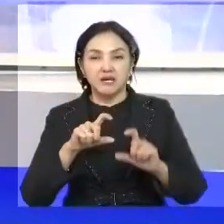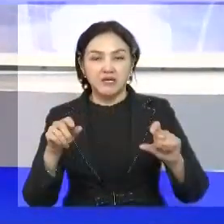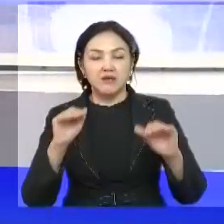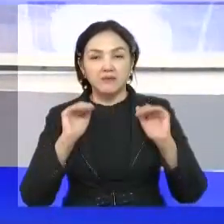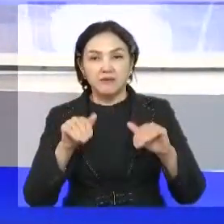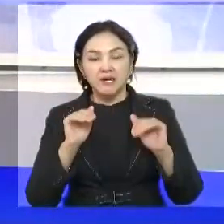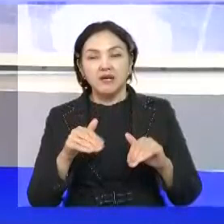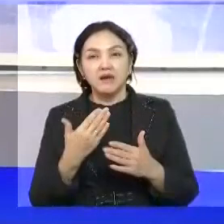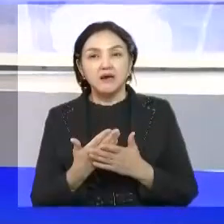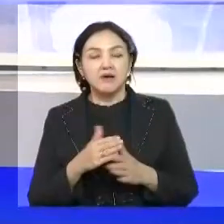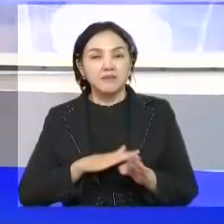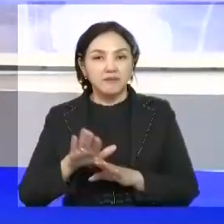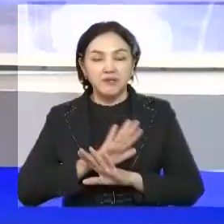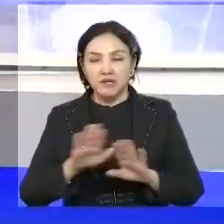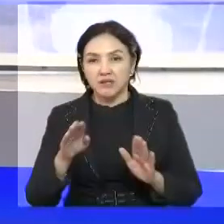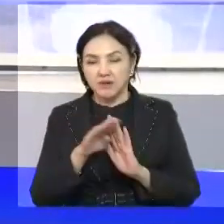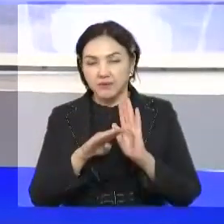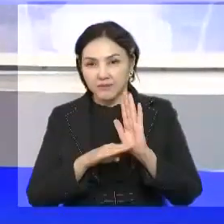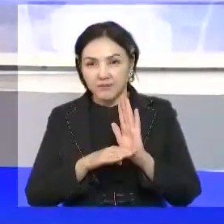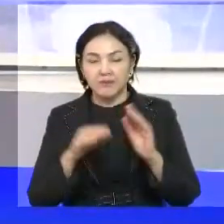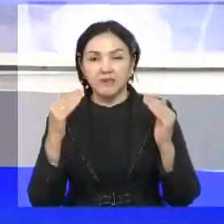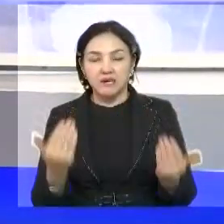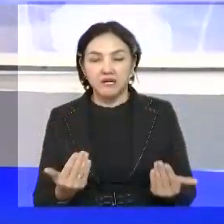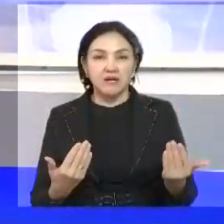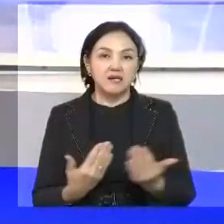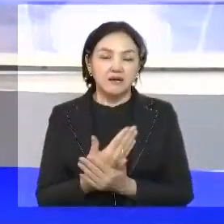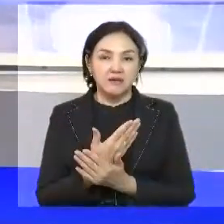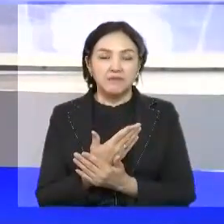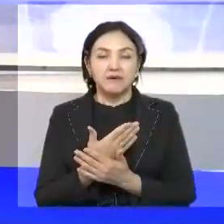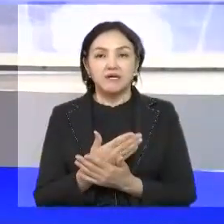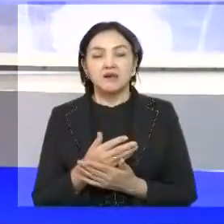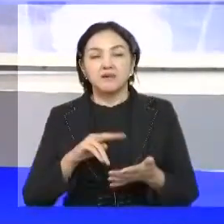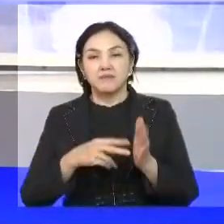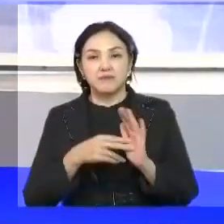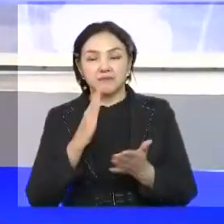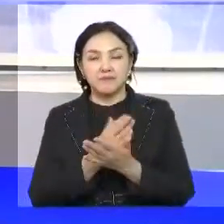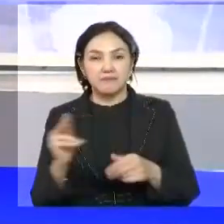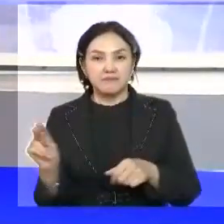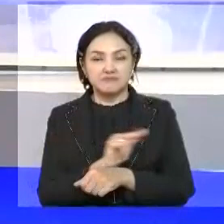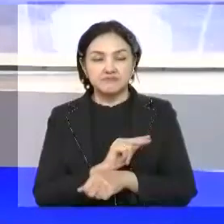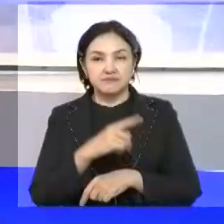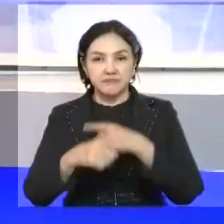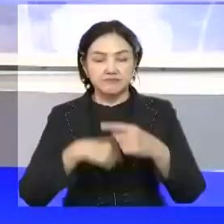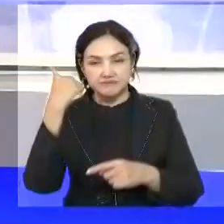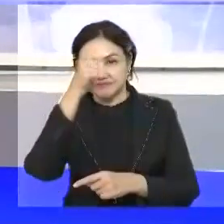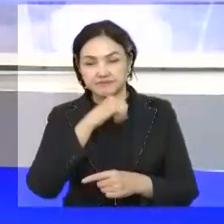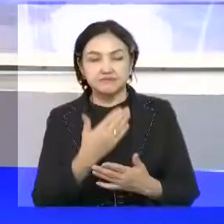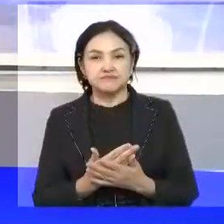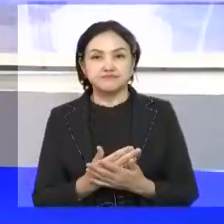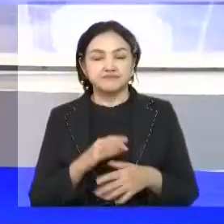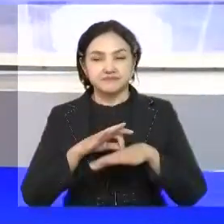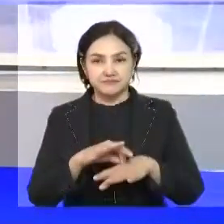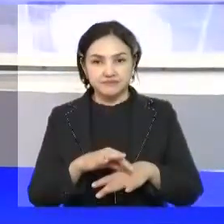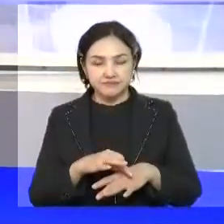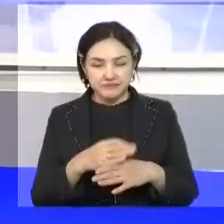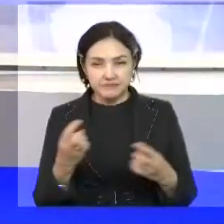медколледж. Вот далеко не полный перечень учреждений, которые сейчас обновляются. Уже есть планы по капитальному ремонту на следующий год. Подробнее о